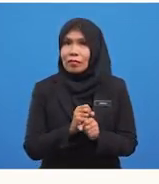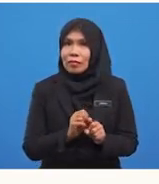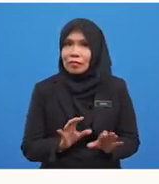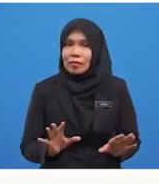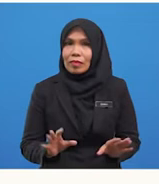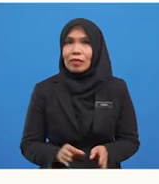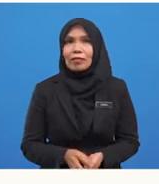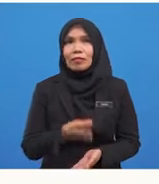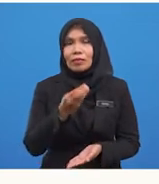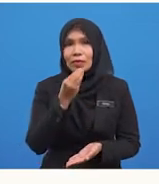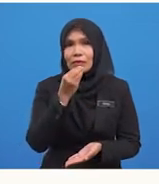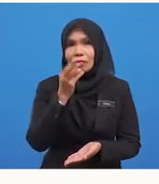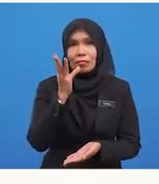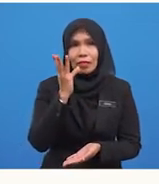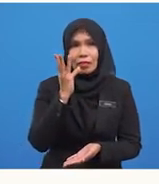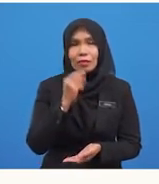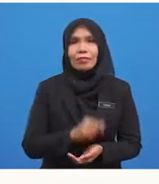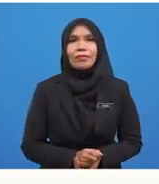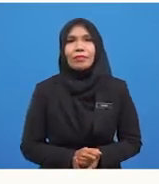selesai santap nasi,